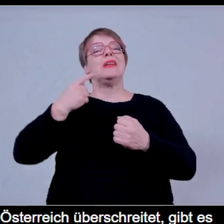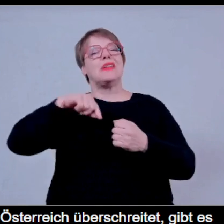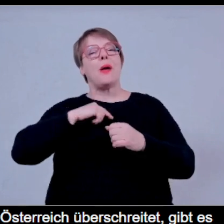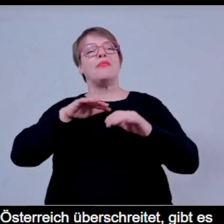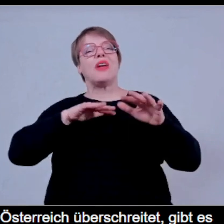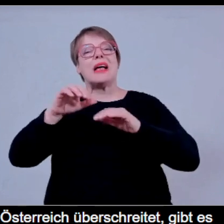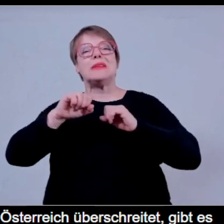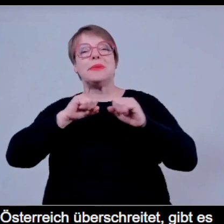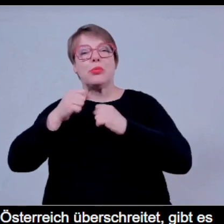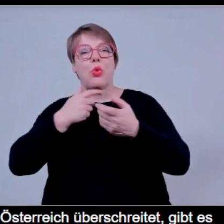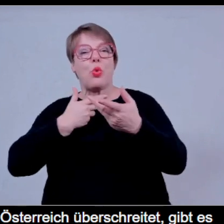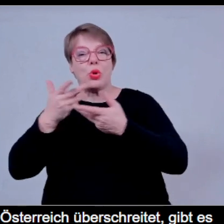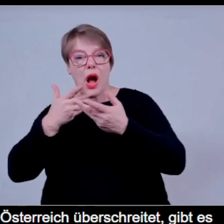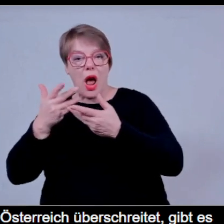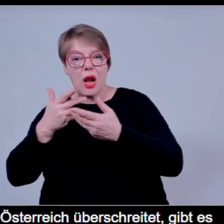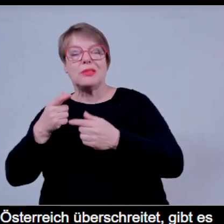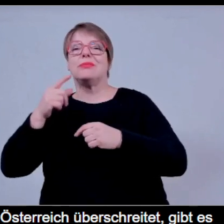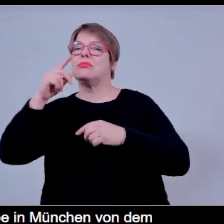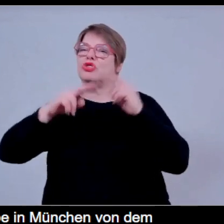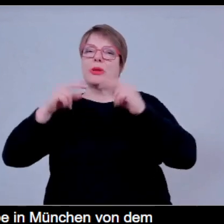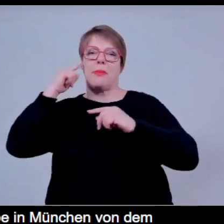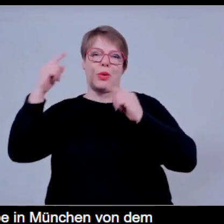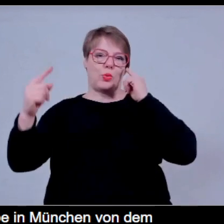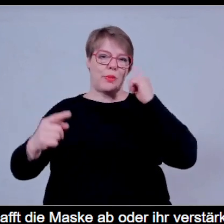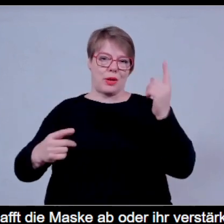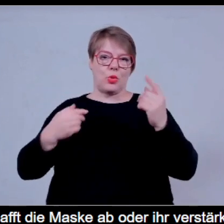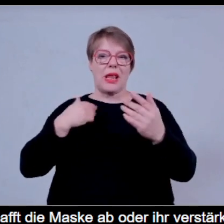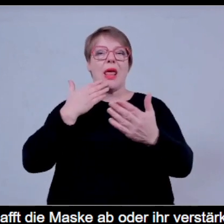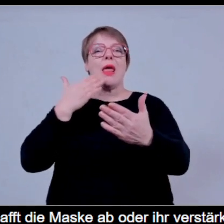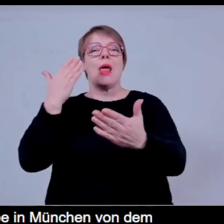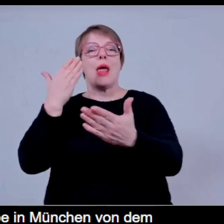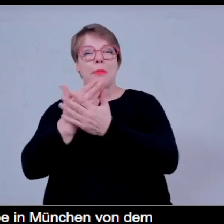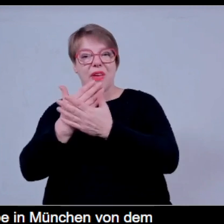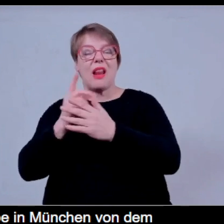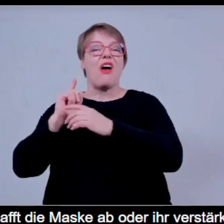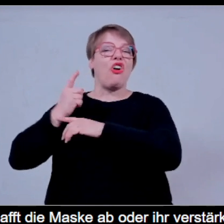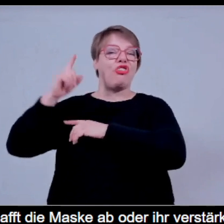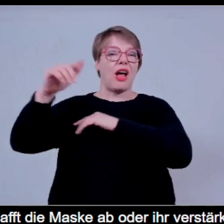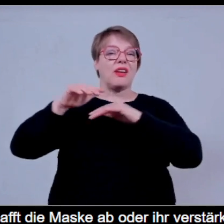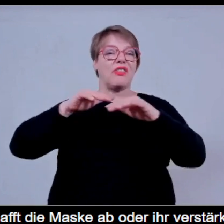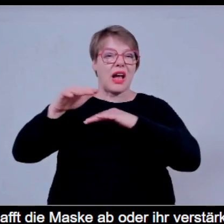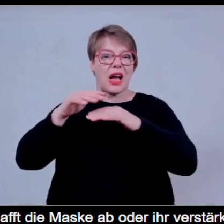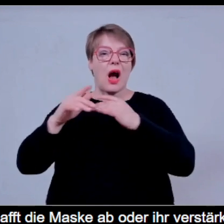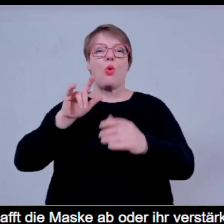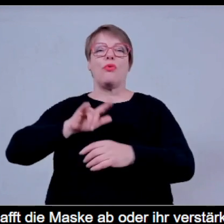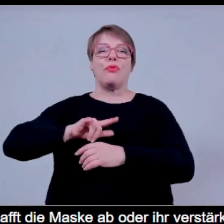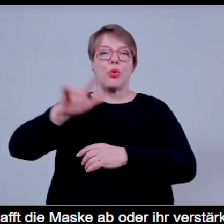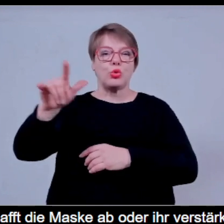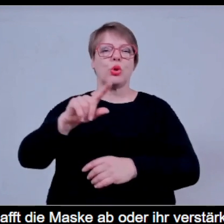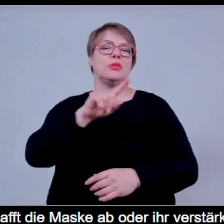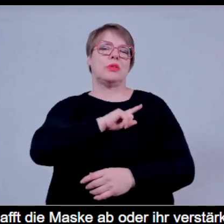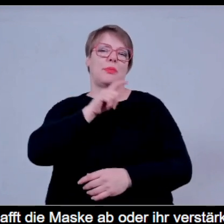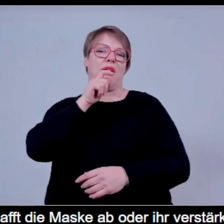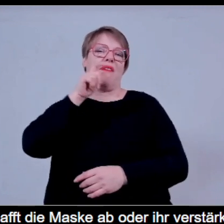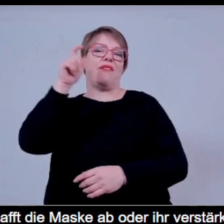Meine Frage hatte sich eigentlich aus der Perspektive der Benutzer gerichtet, damit die überhaupt wissen, in welchem Zug brauche ich denn jetzt was